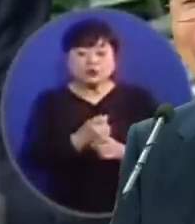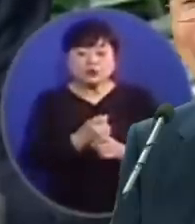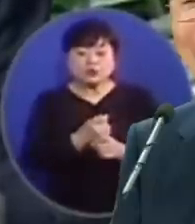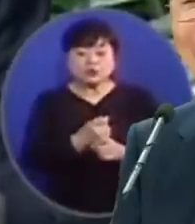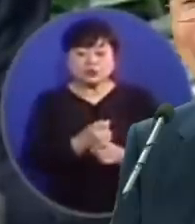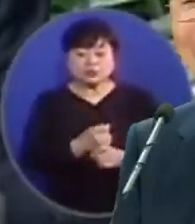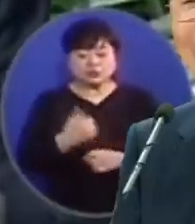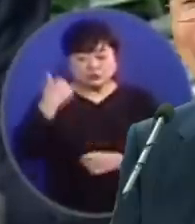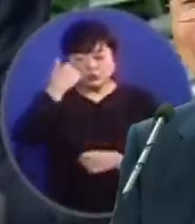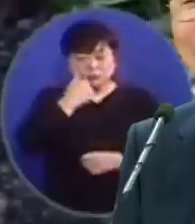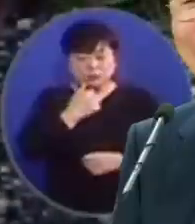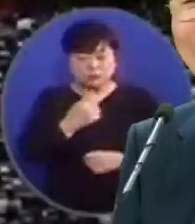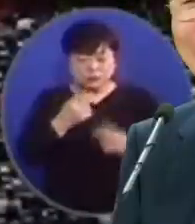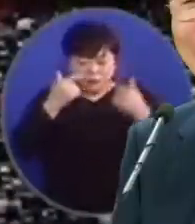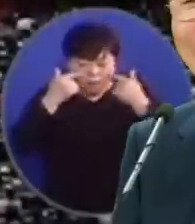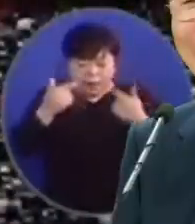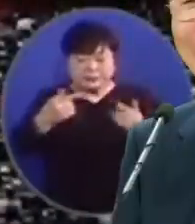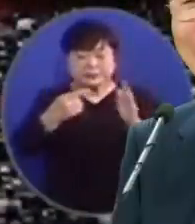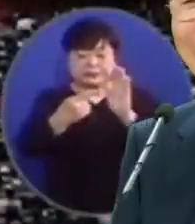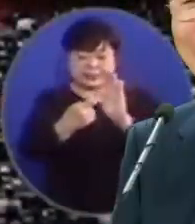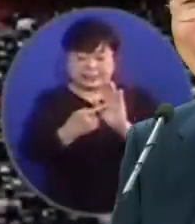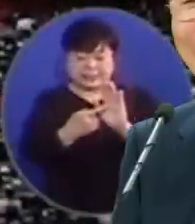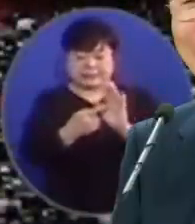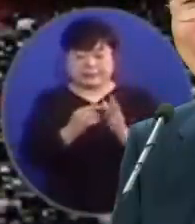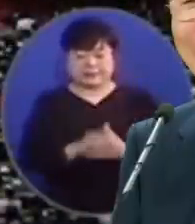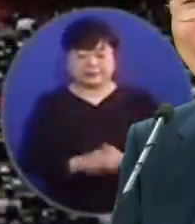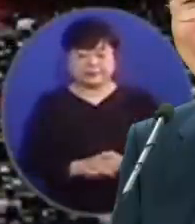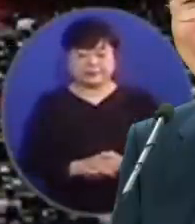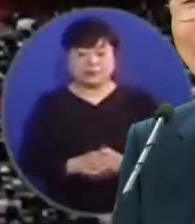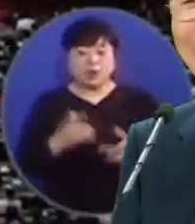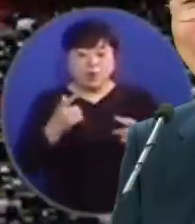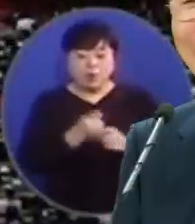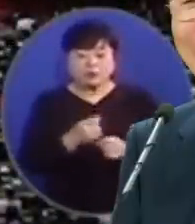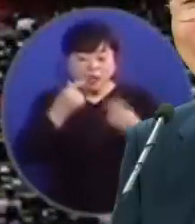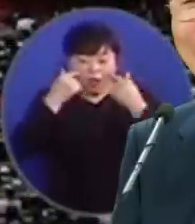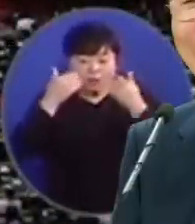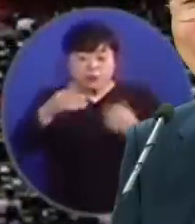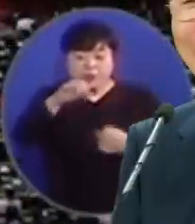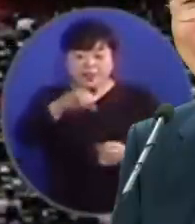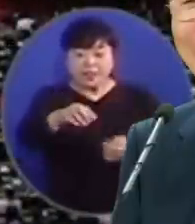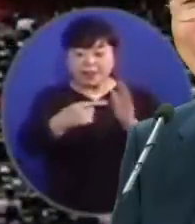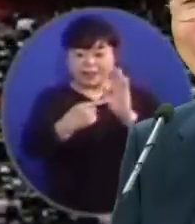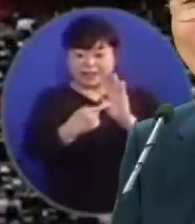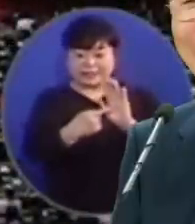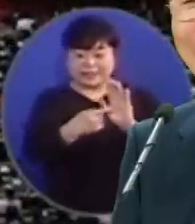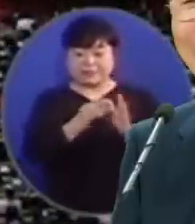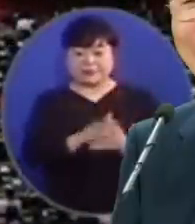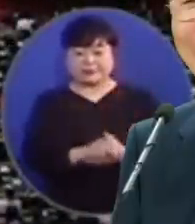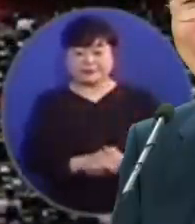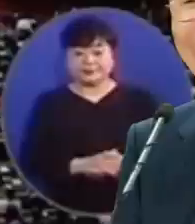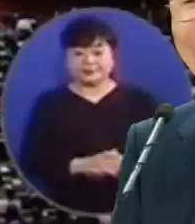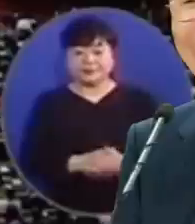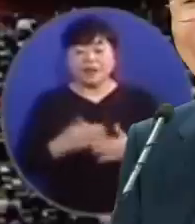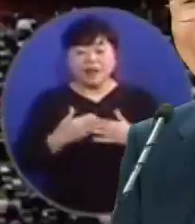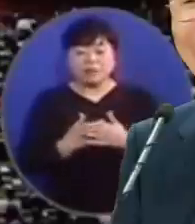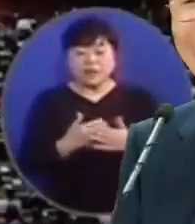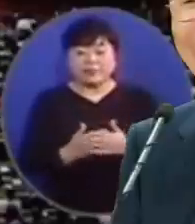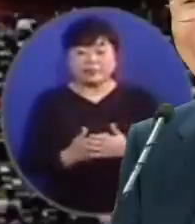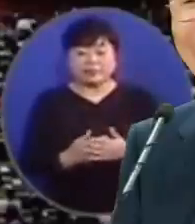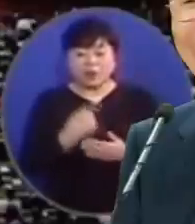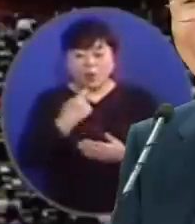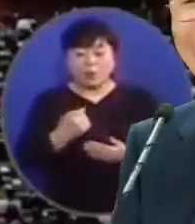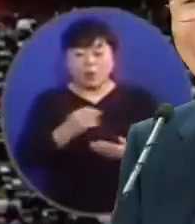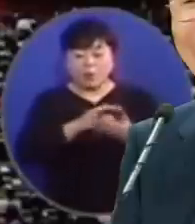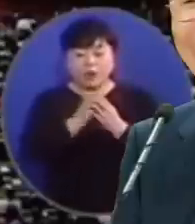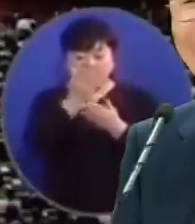뚜렷이 나타났을 때 느끼는 감정입니다. 원수가 분명히 내 앞에 나타나면 불안은 공포로